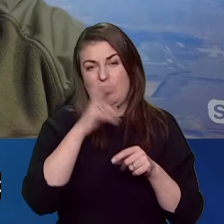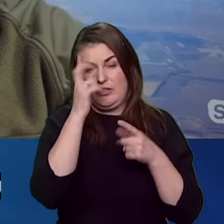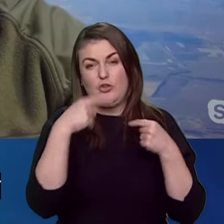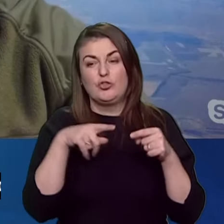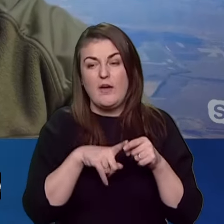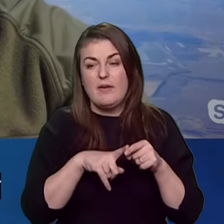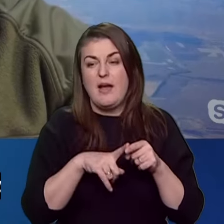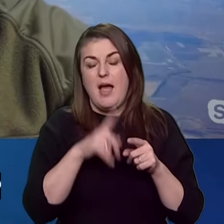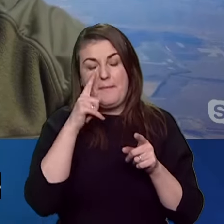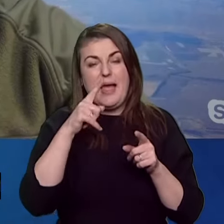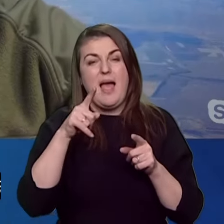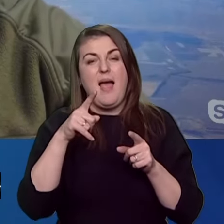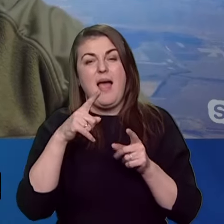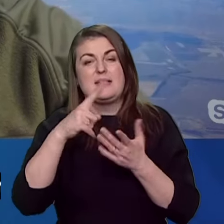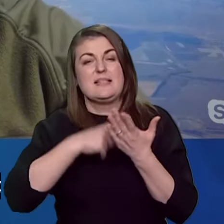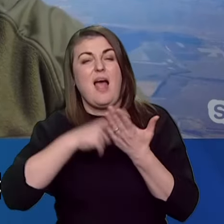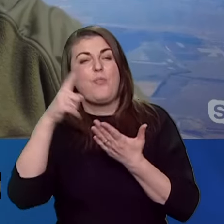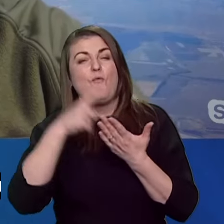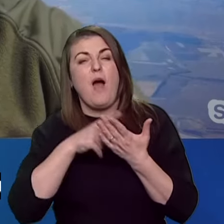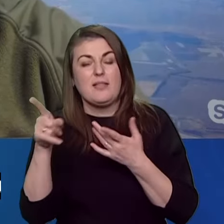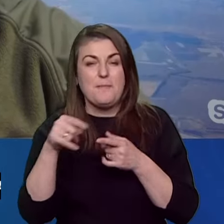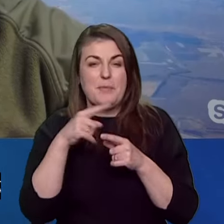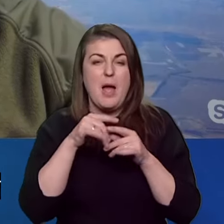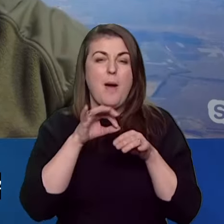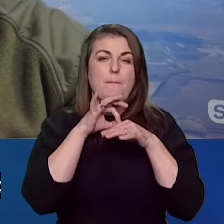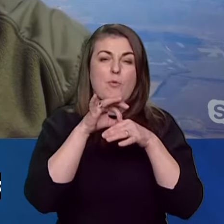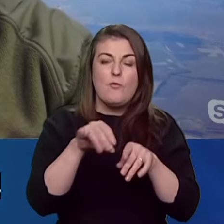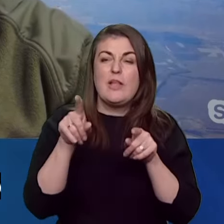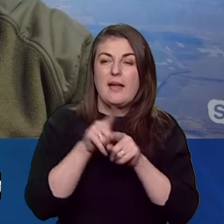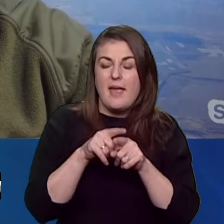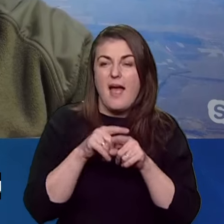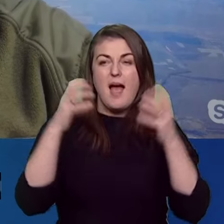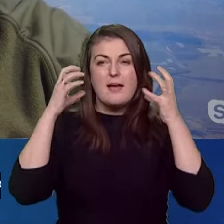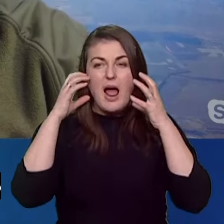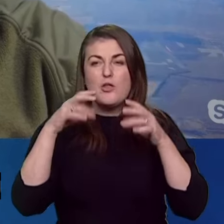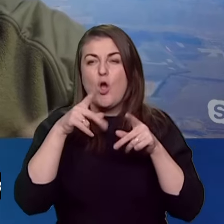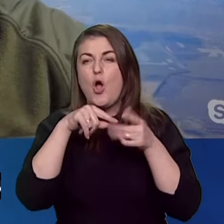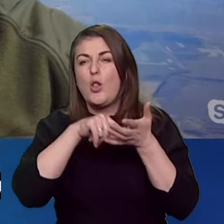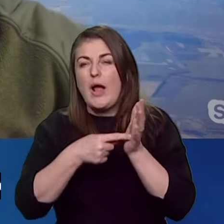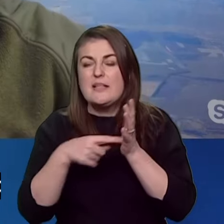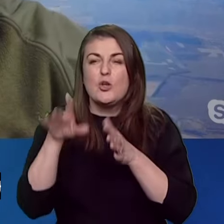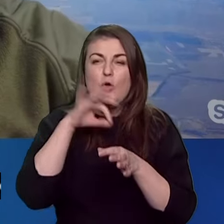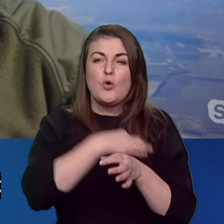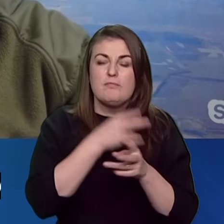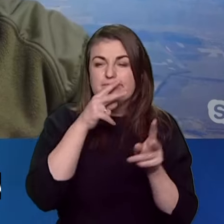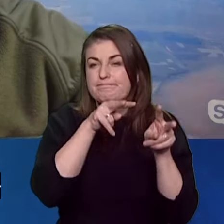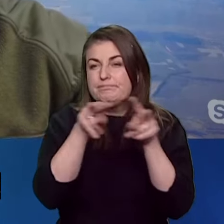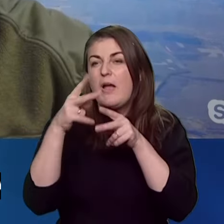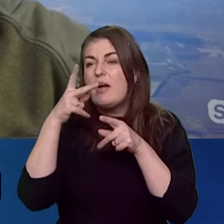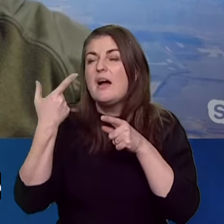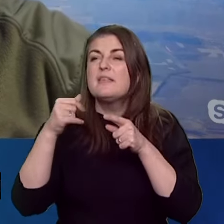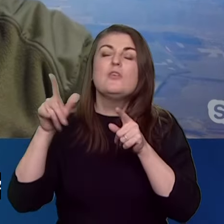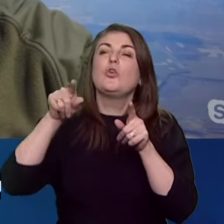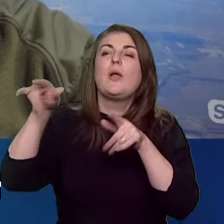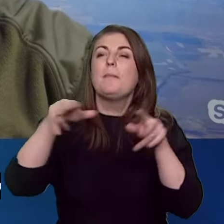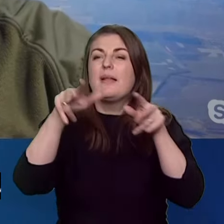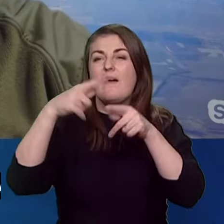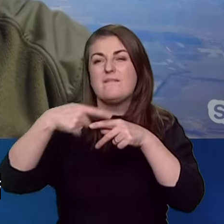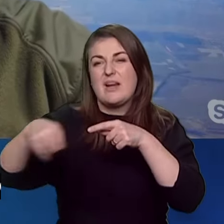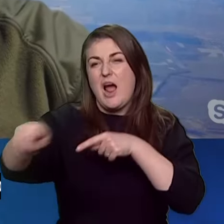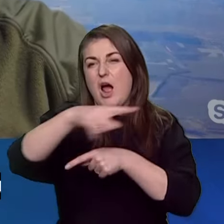держави, сканувати, проводити радіолокаційну розвідку, бачити всі повітряні цілі, які літають в радіусі там